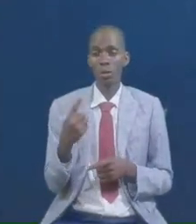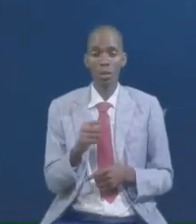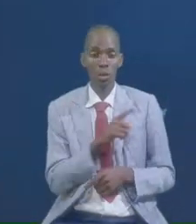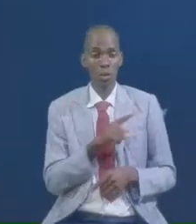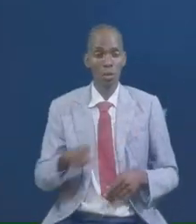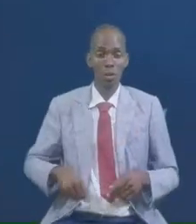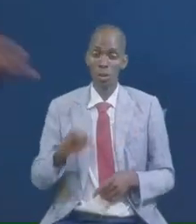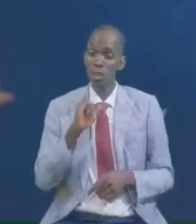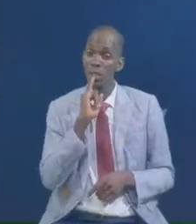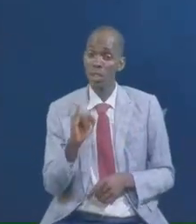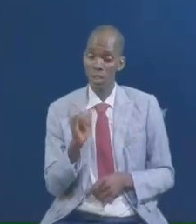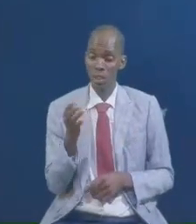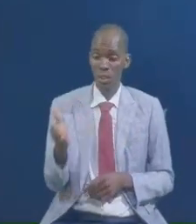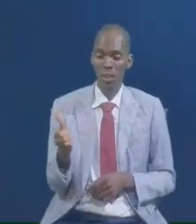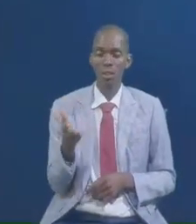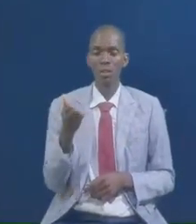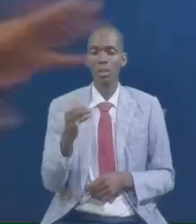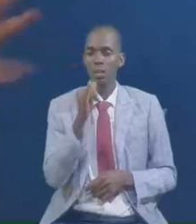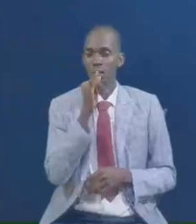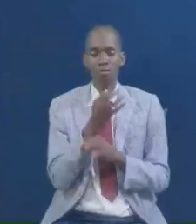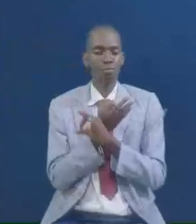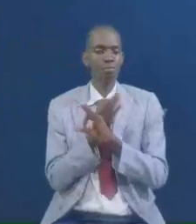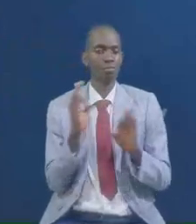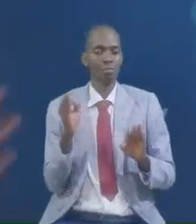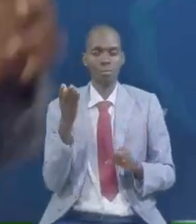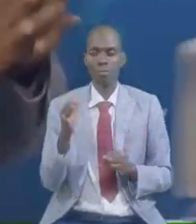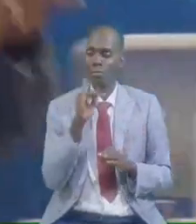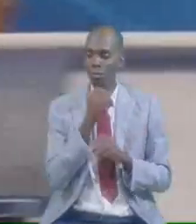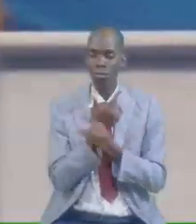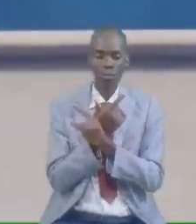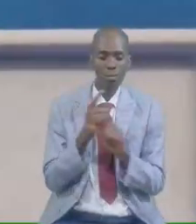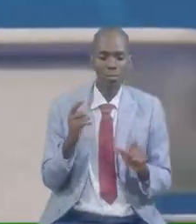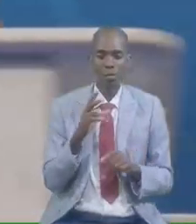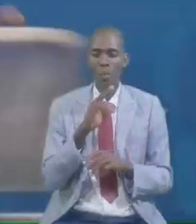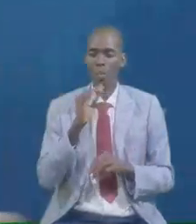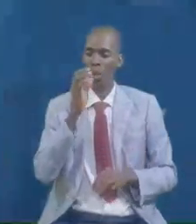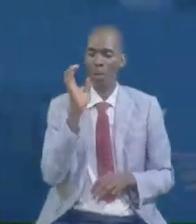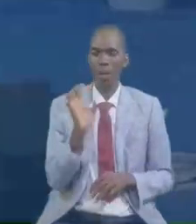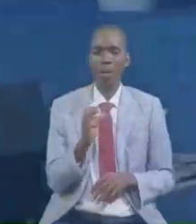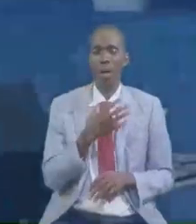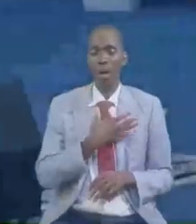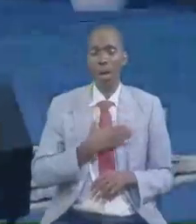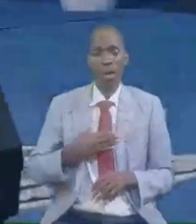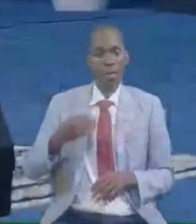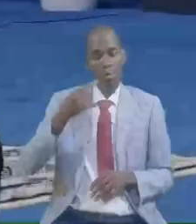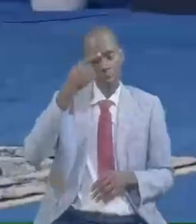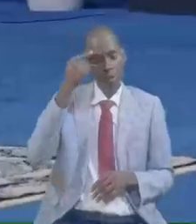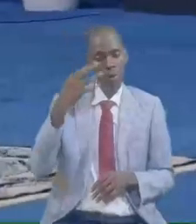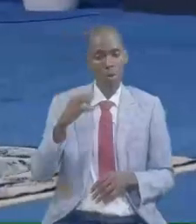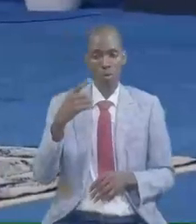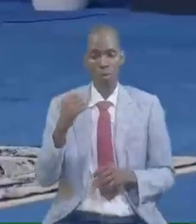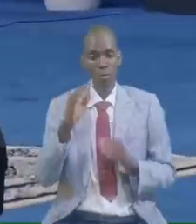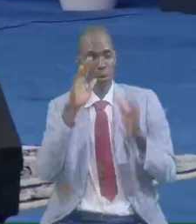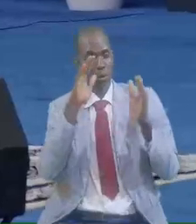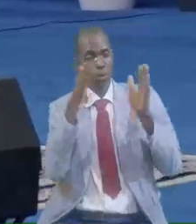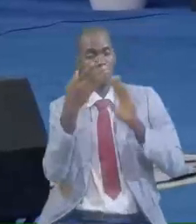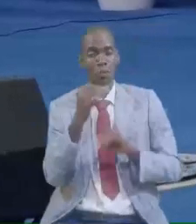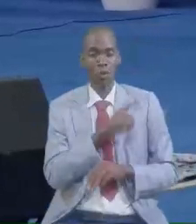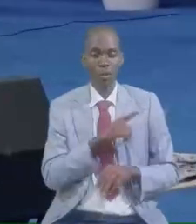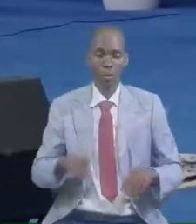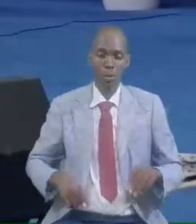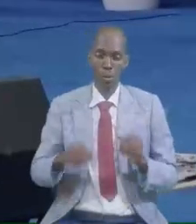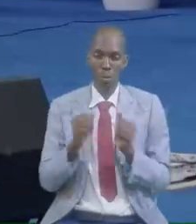y a la liberté, il y a la libération, il n'y a pas de malédiction. Et à cause de la présence du Seigneur à